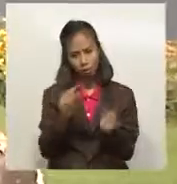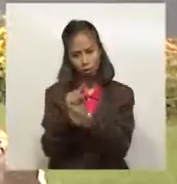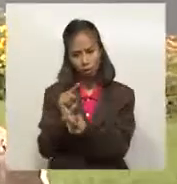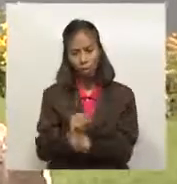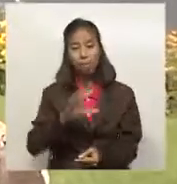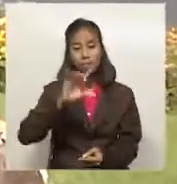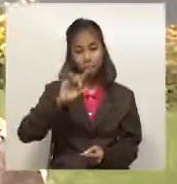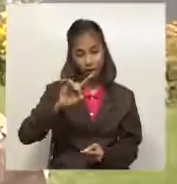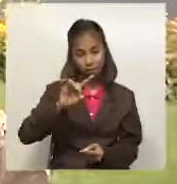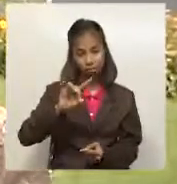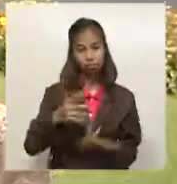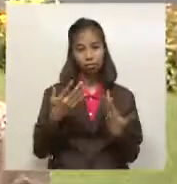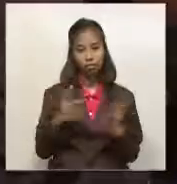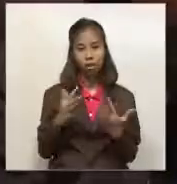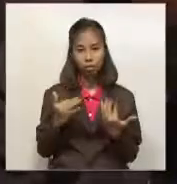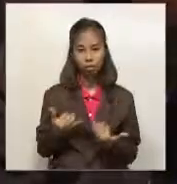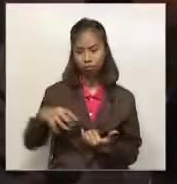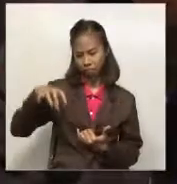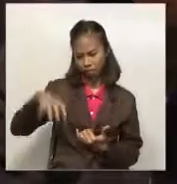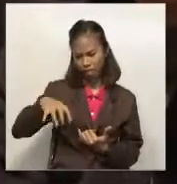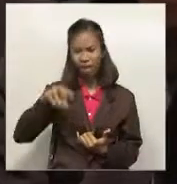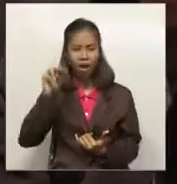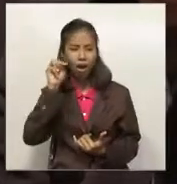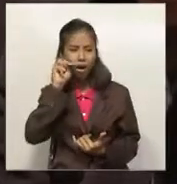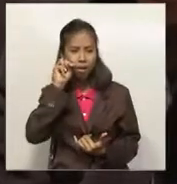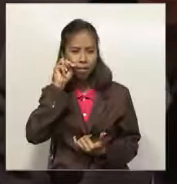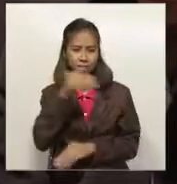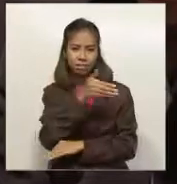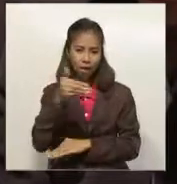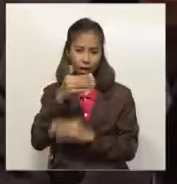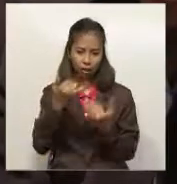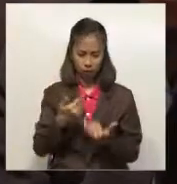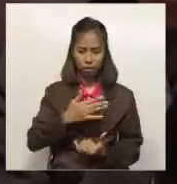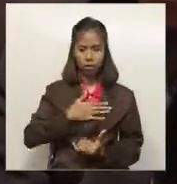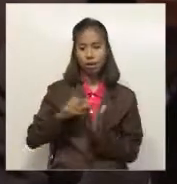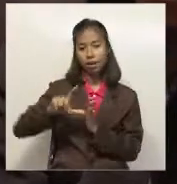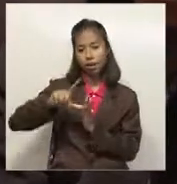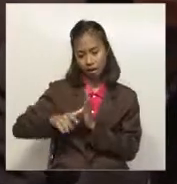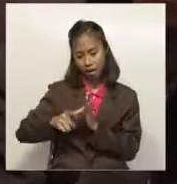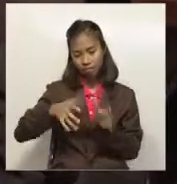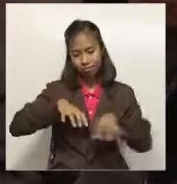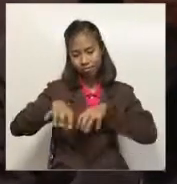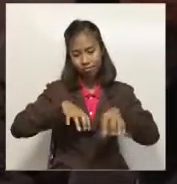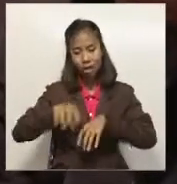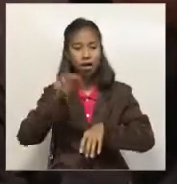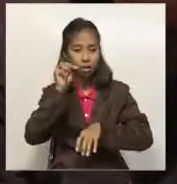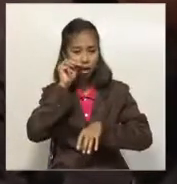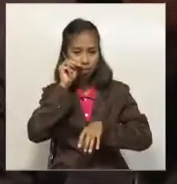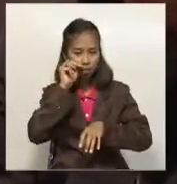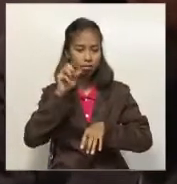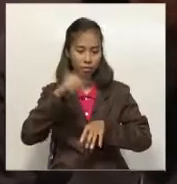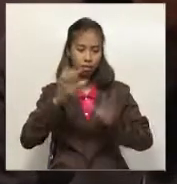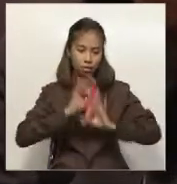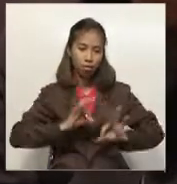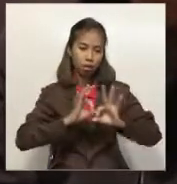นะครับในฐานะที่สำนักงานทรัพยากรน้ำแห่งชาติจะเป็นเลขานุการของคณะกรรมการลุ่มน้ำซึ่งต้องสร้างความเข้าใจร่